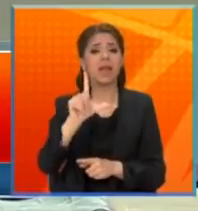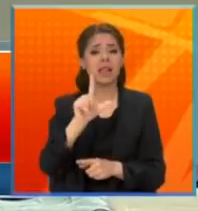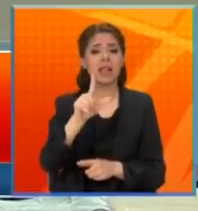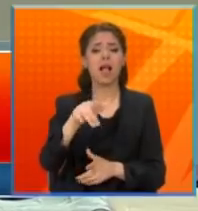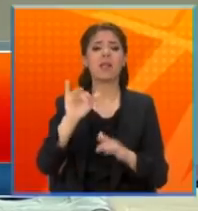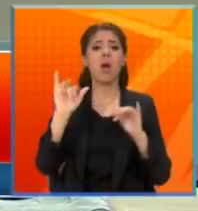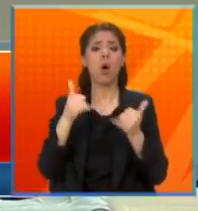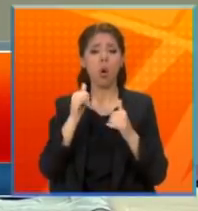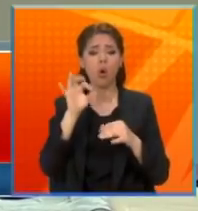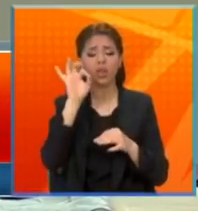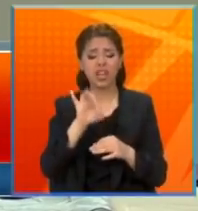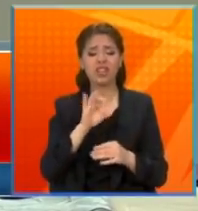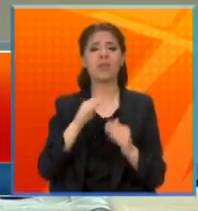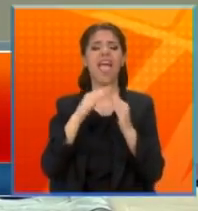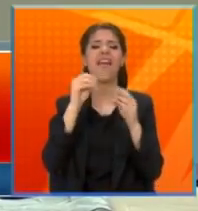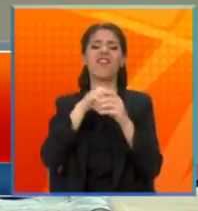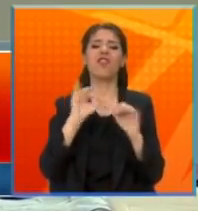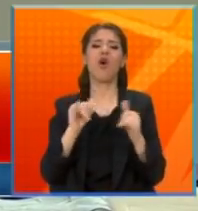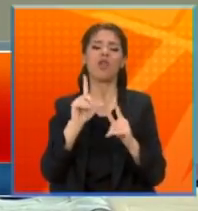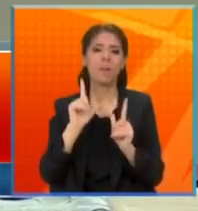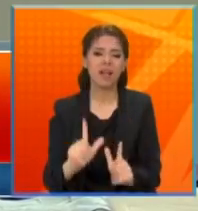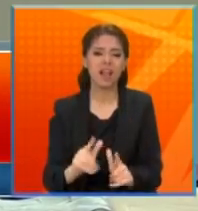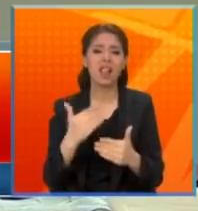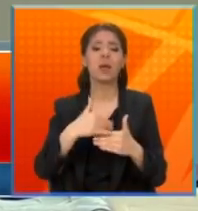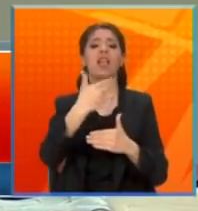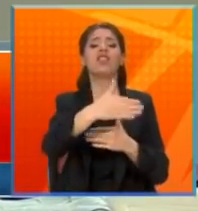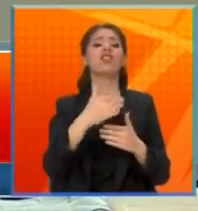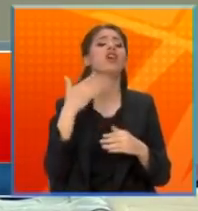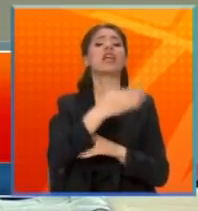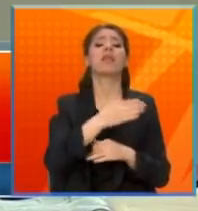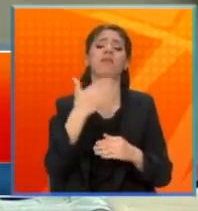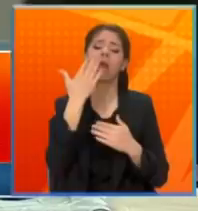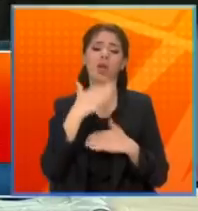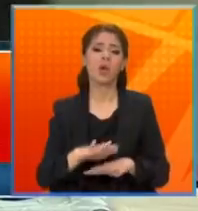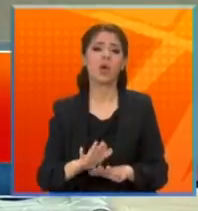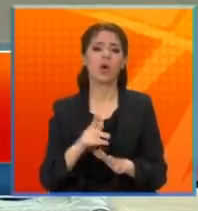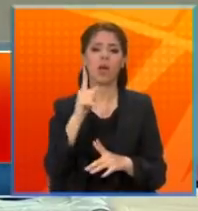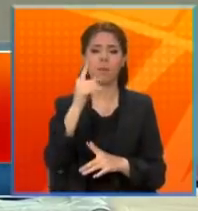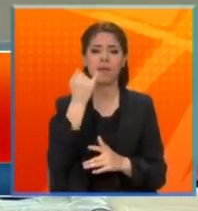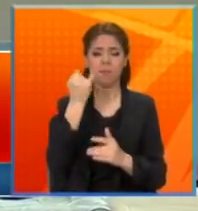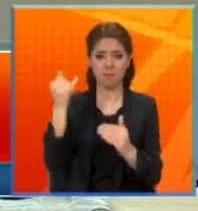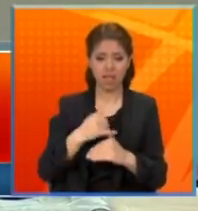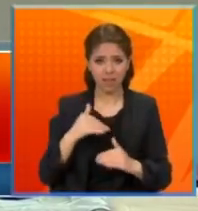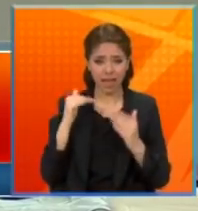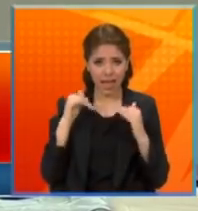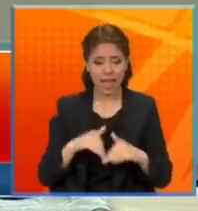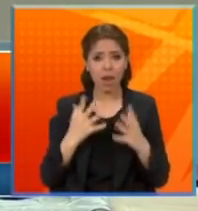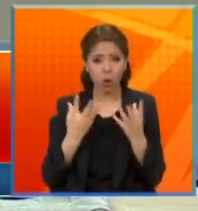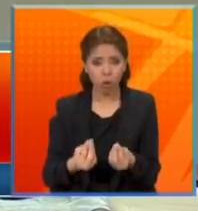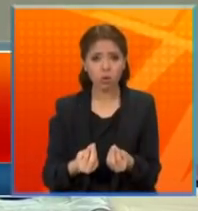Artık oyunları evde oynuyoruz. Dışarıya çıkmak yok. Bir misafir